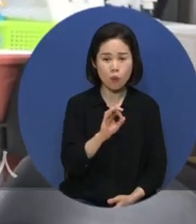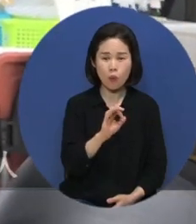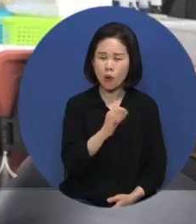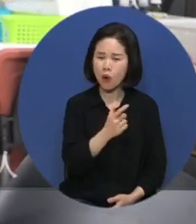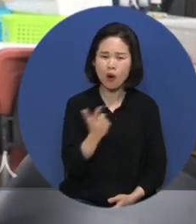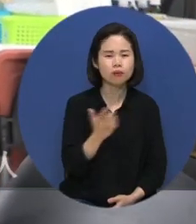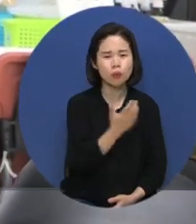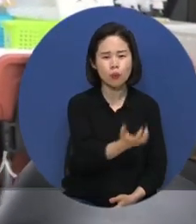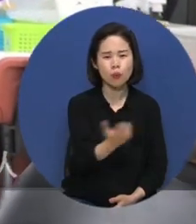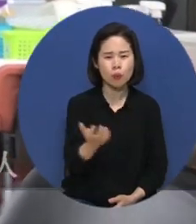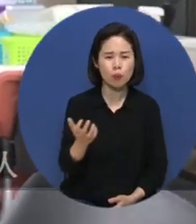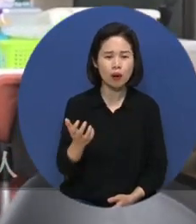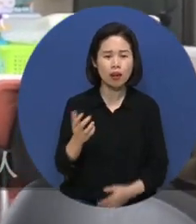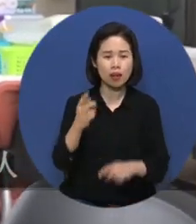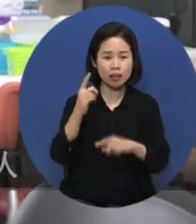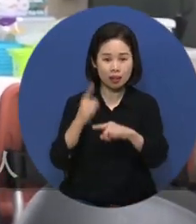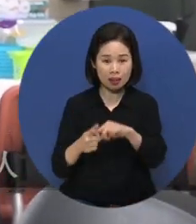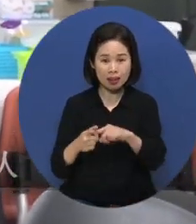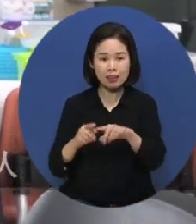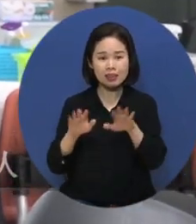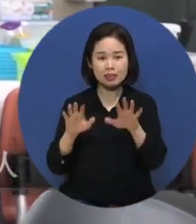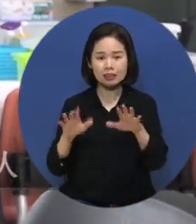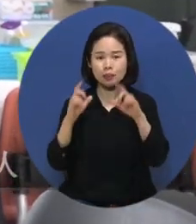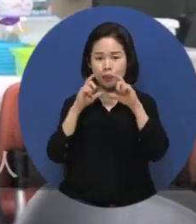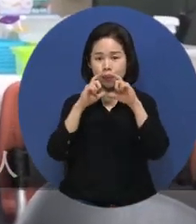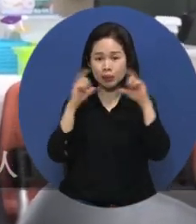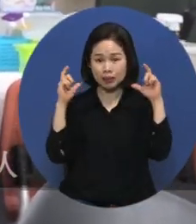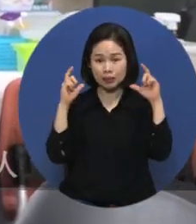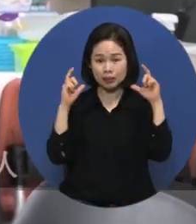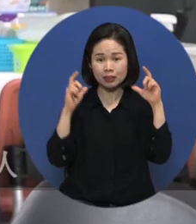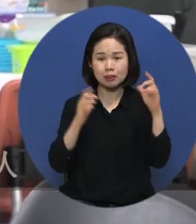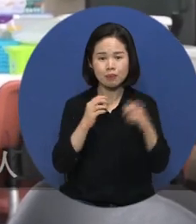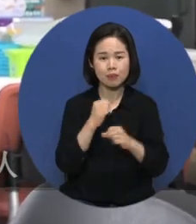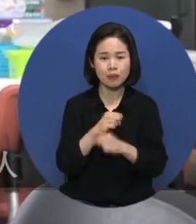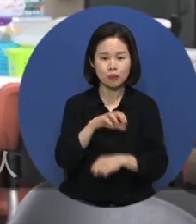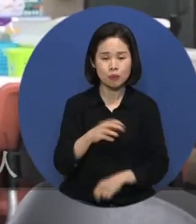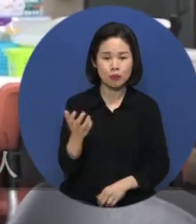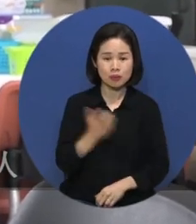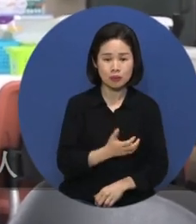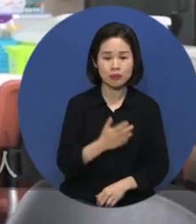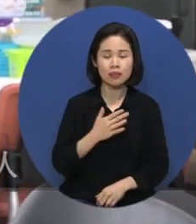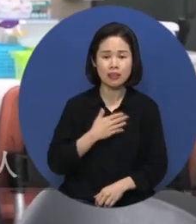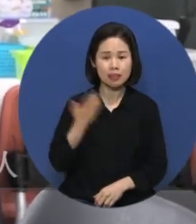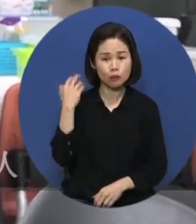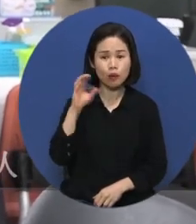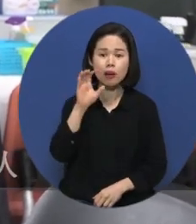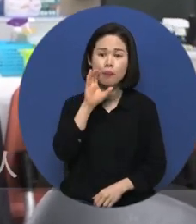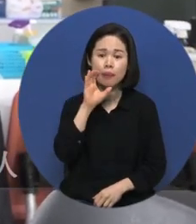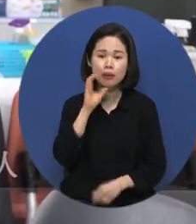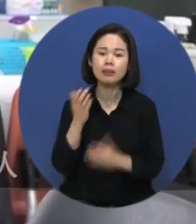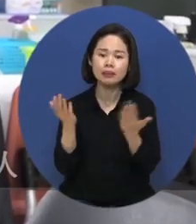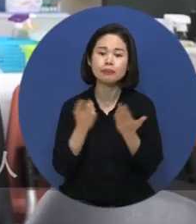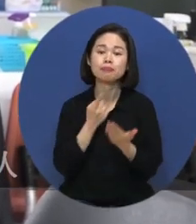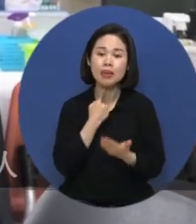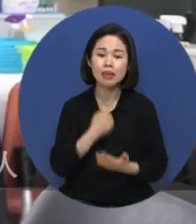돌아다니다가 마스크만으로 이게 된 거예요. 카페에도 있었고.